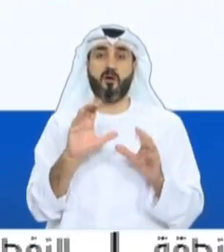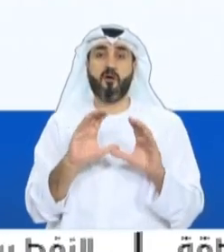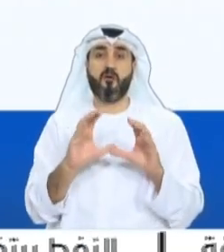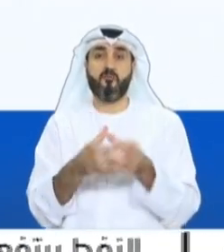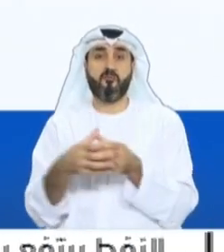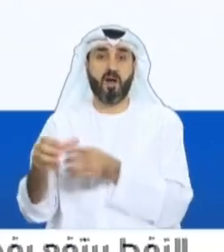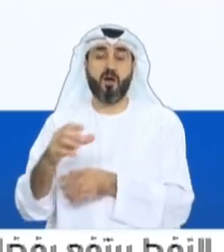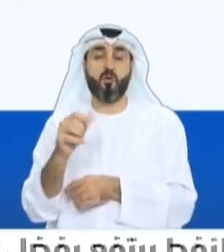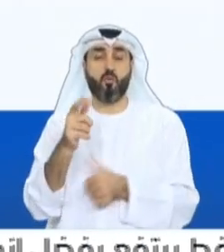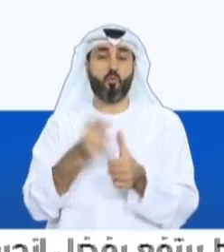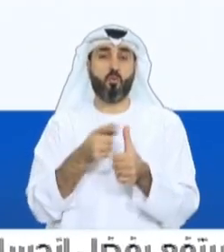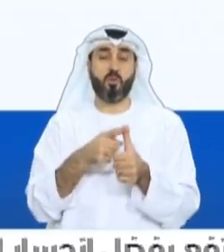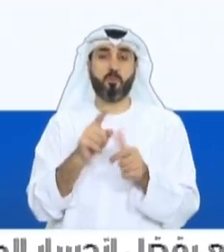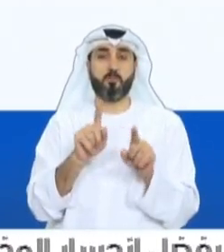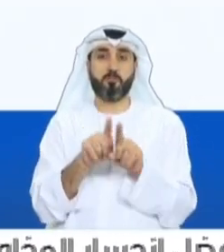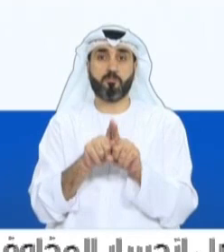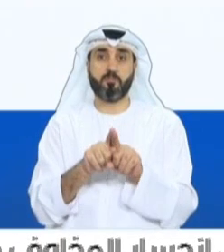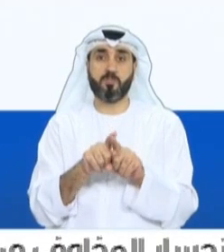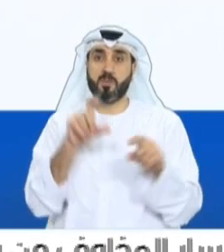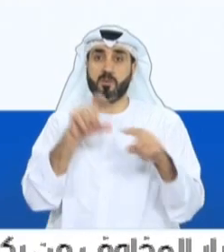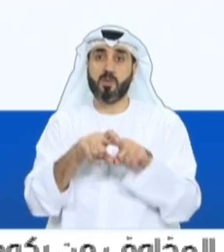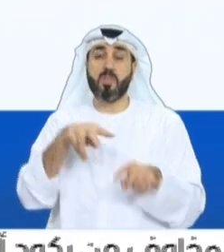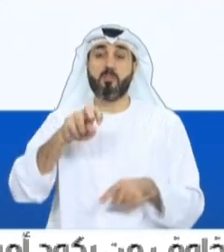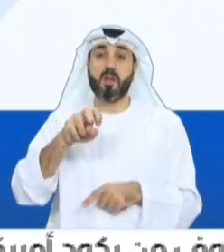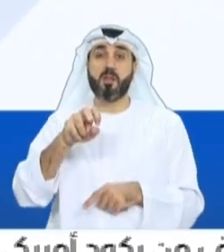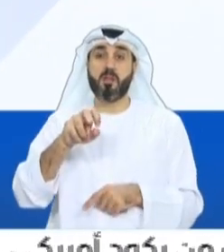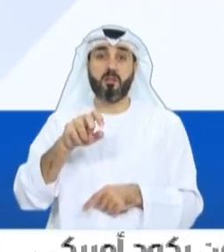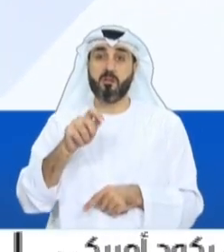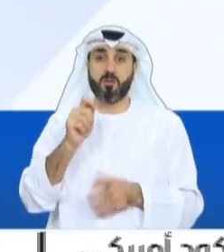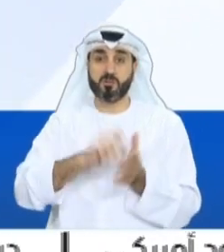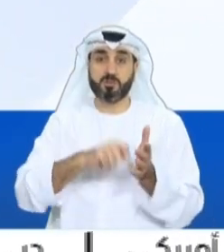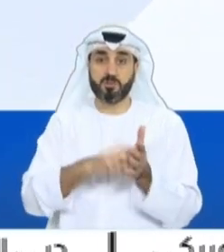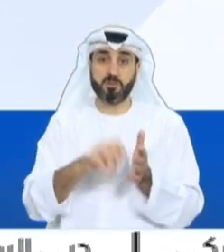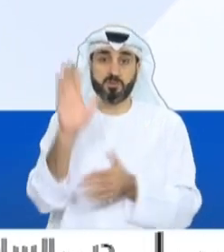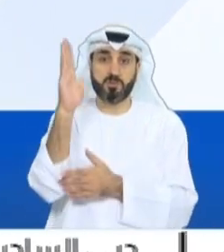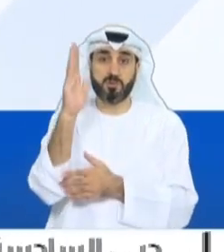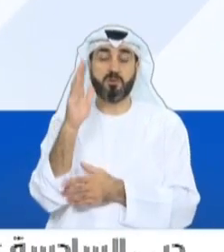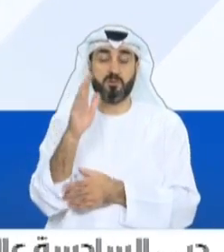يعني بتترقى؟ معناته بتحصل على خصم 80% من قيمة رسوم التصاريح